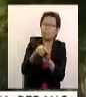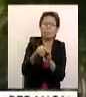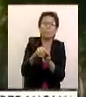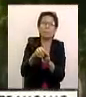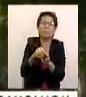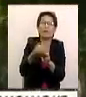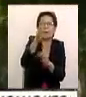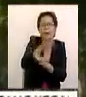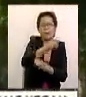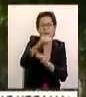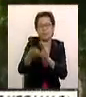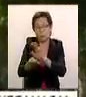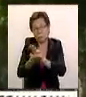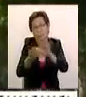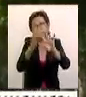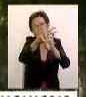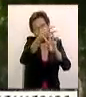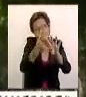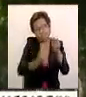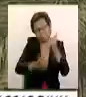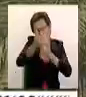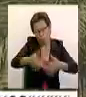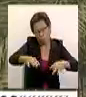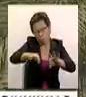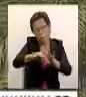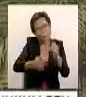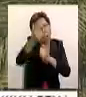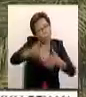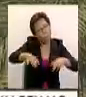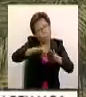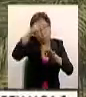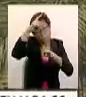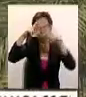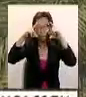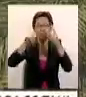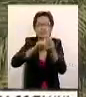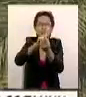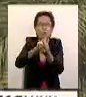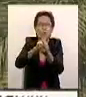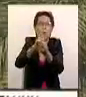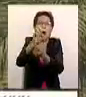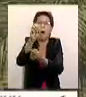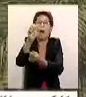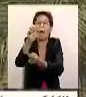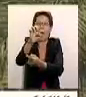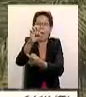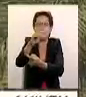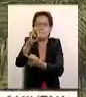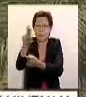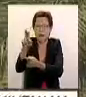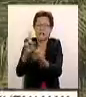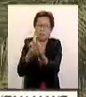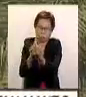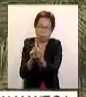isu anti rasuah. Paling utama, Datuk Seri Dr. Wan Azizah turut dijadual bertemu Emir Qatar, Sheikh Tamim bin Hamad Al